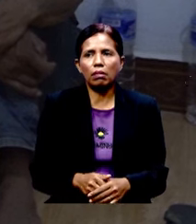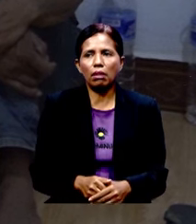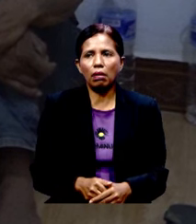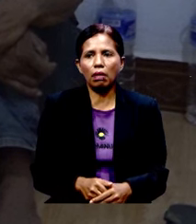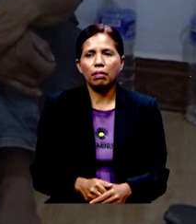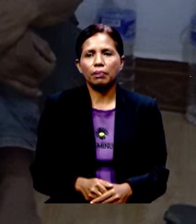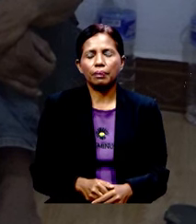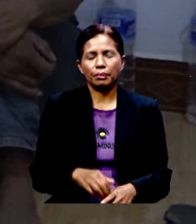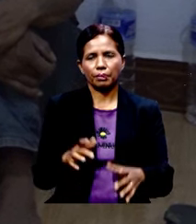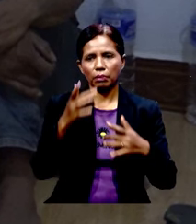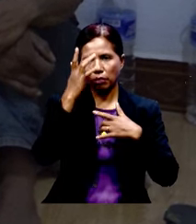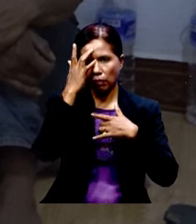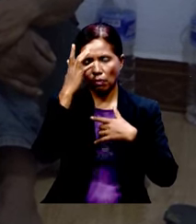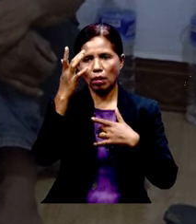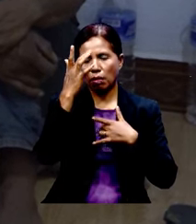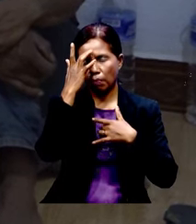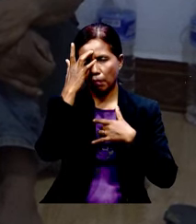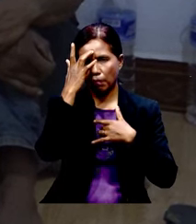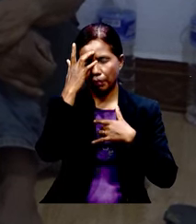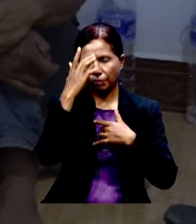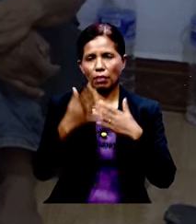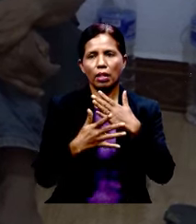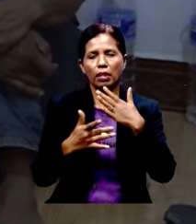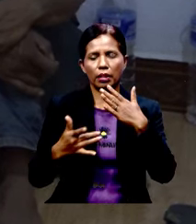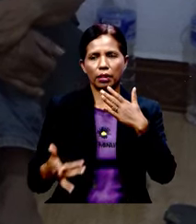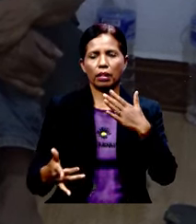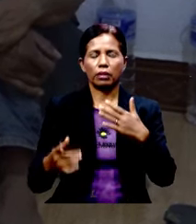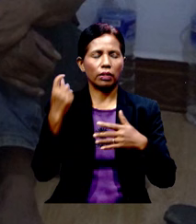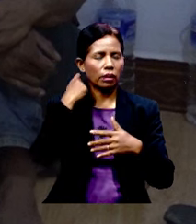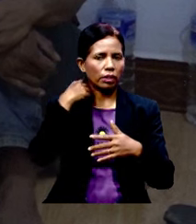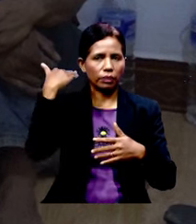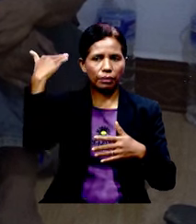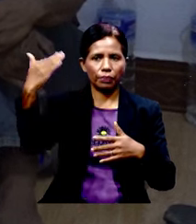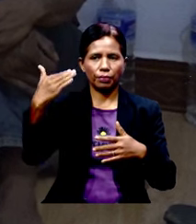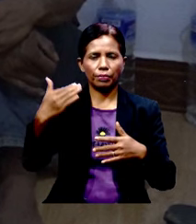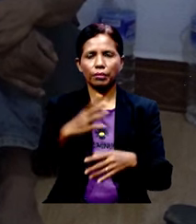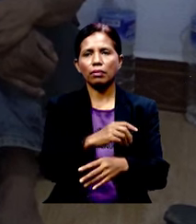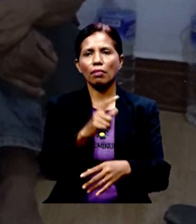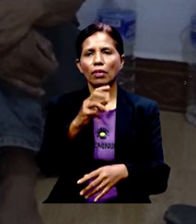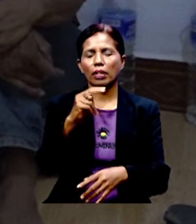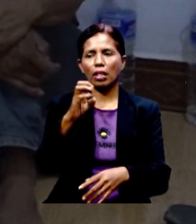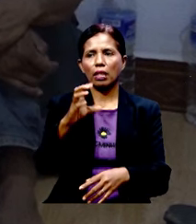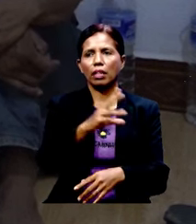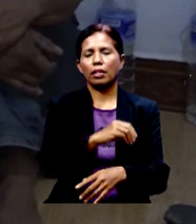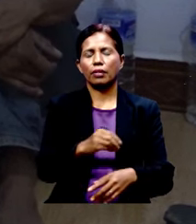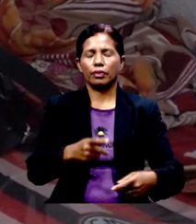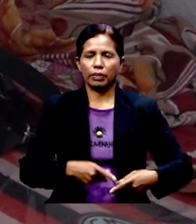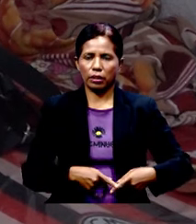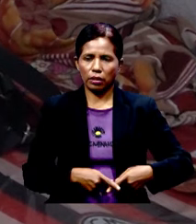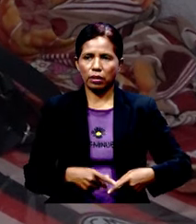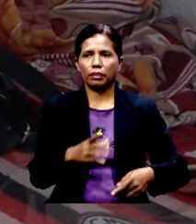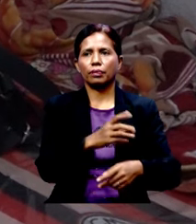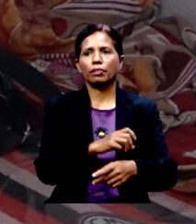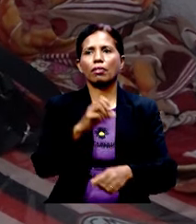Paciente Maria Dotel sofre moras ranmider, hipertensão, nefrolitiasis, kafatuk e rins